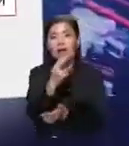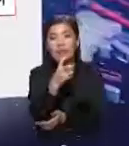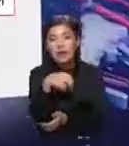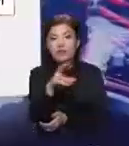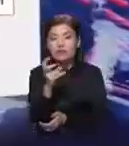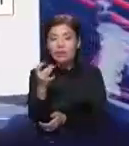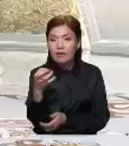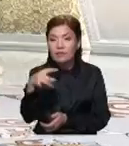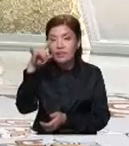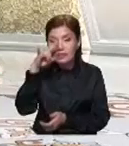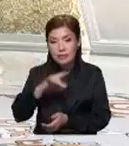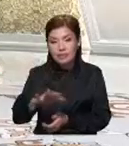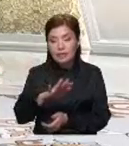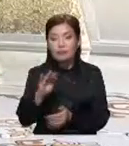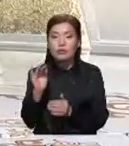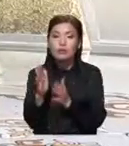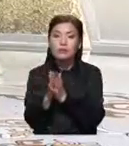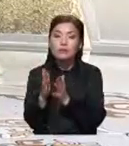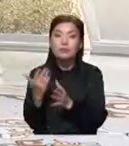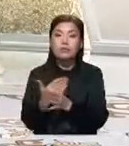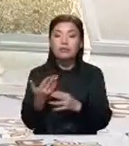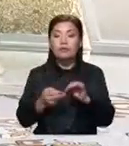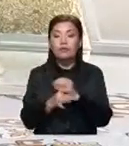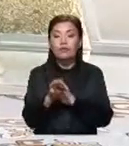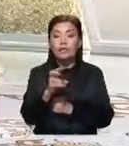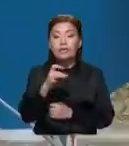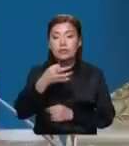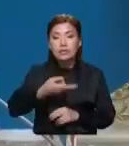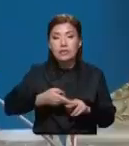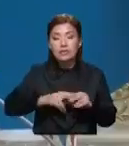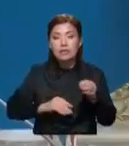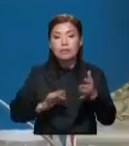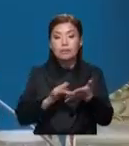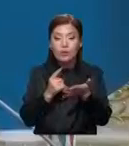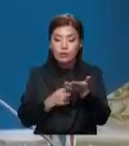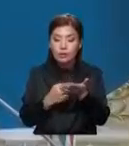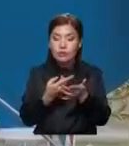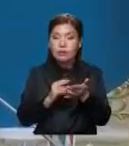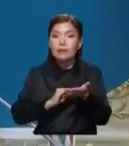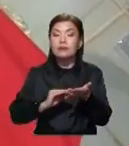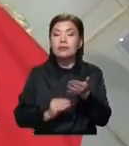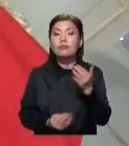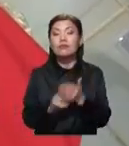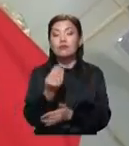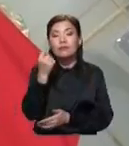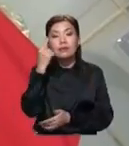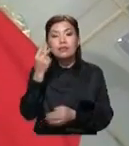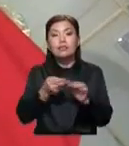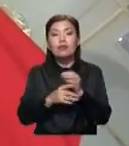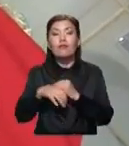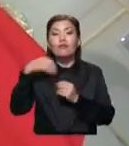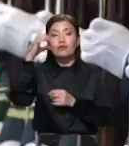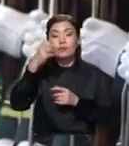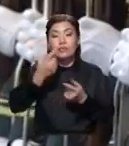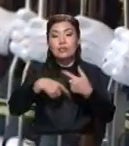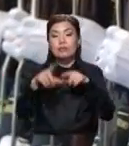Австралия и Казахстан. Как пишет французский информационно-политический журнал «Экспресс», Эммануэль Макрон после визита в Казахстан отправится в Узбекистан.